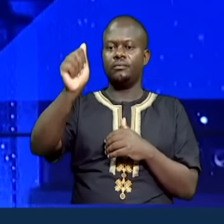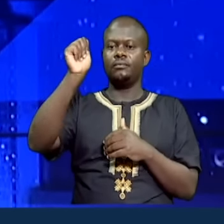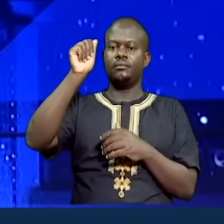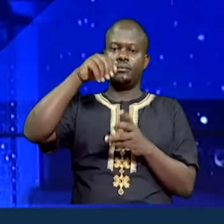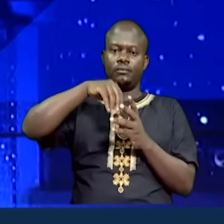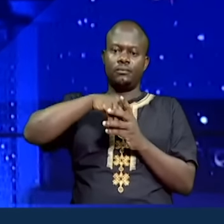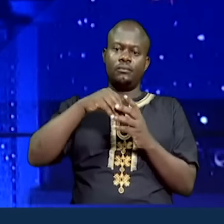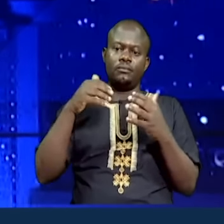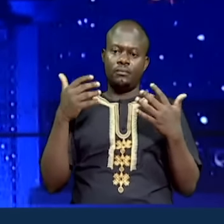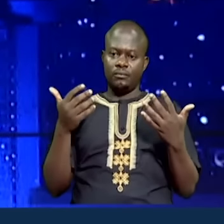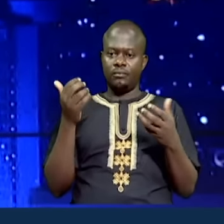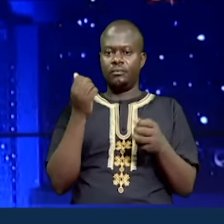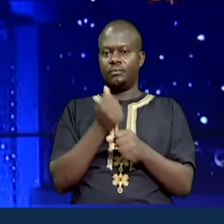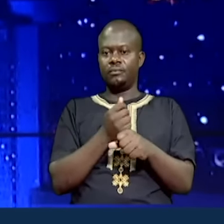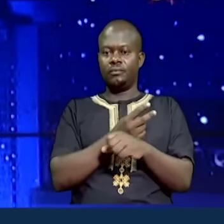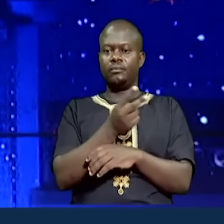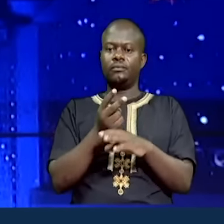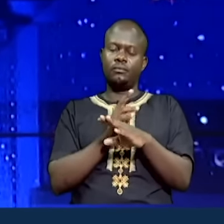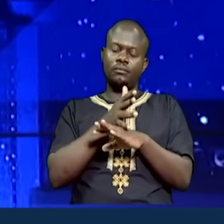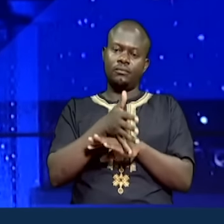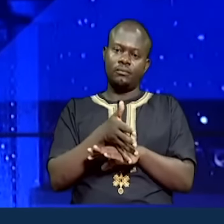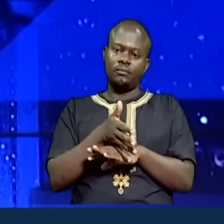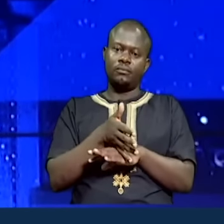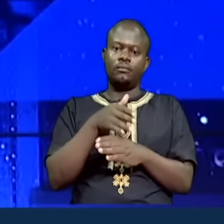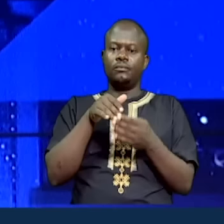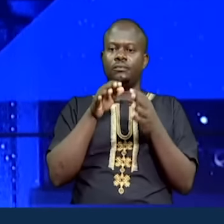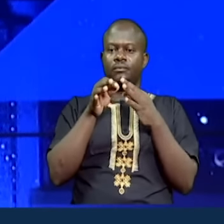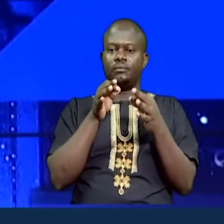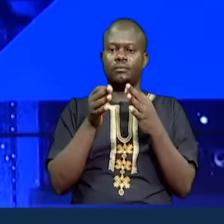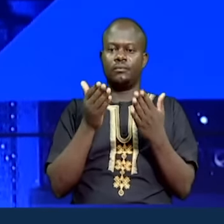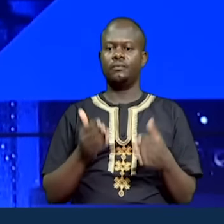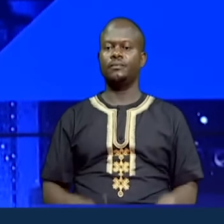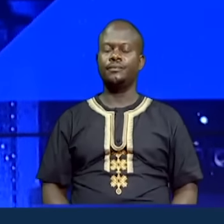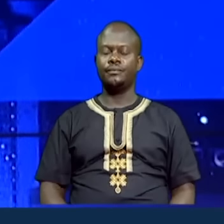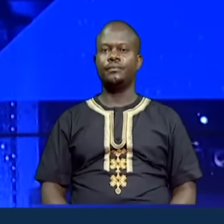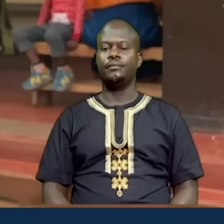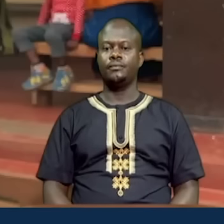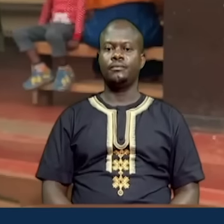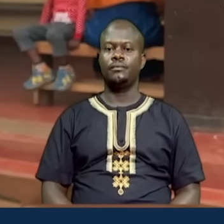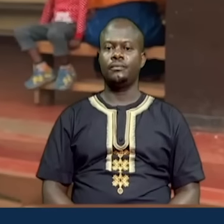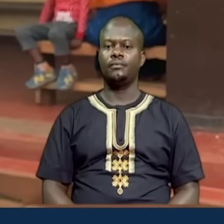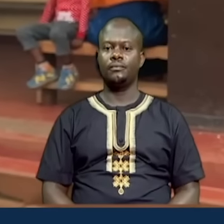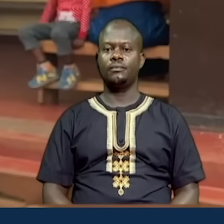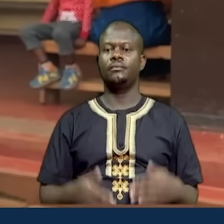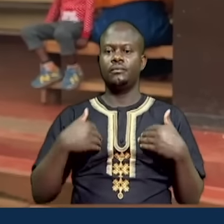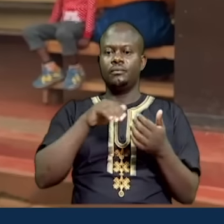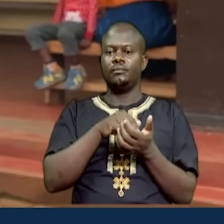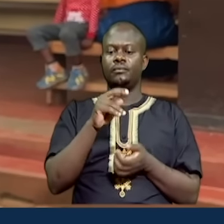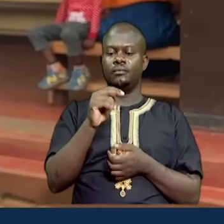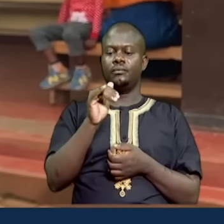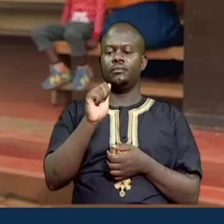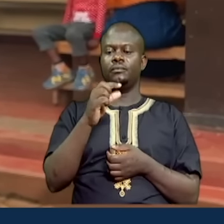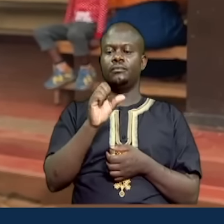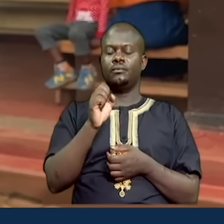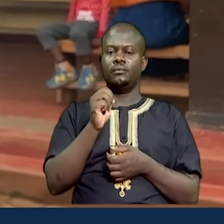birimo no kuba bakoraga amasaha y'ikirenga. Inkuru irambuye na Jean Paul Turatsinze. Ikigo nderabuzima cya Nyagasambu ni